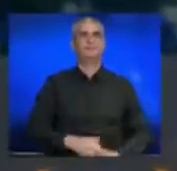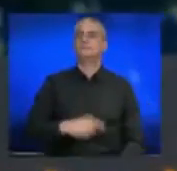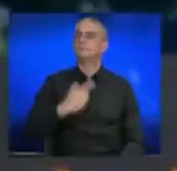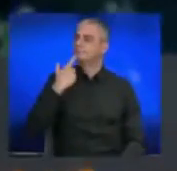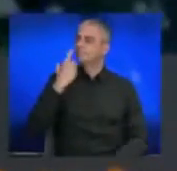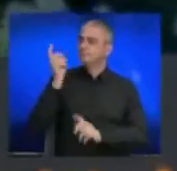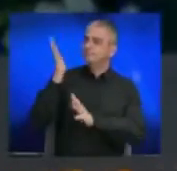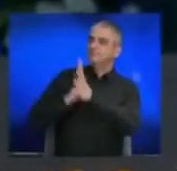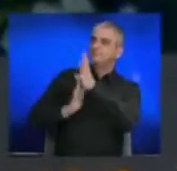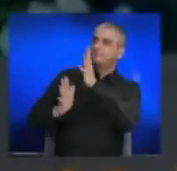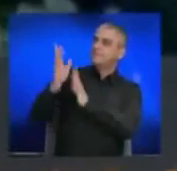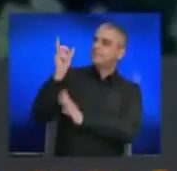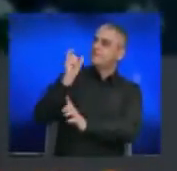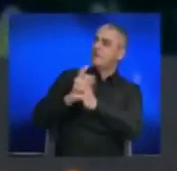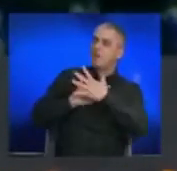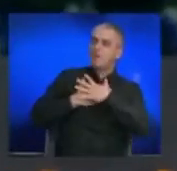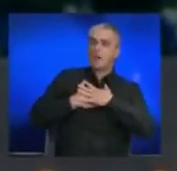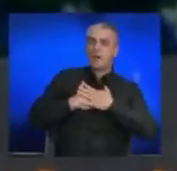המילים